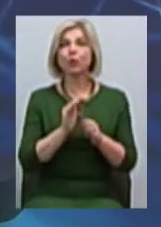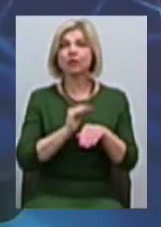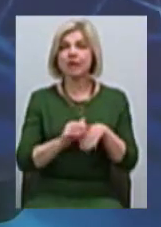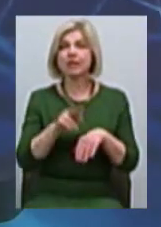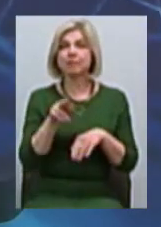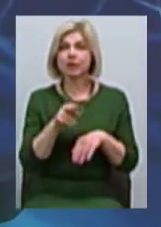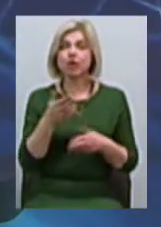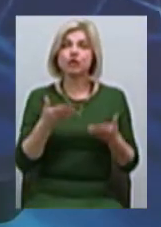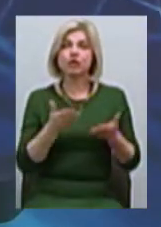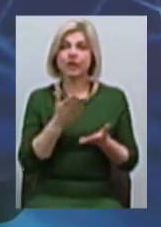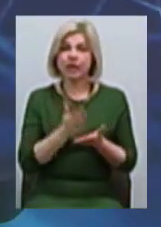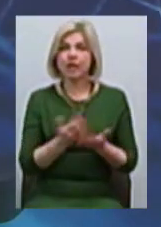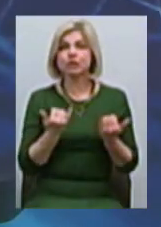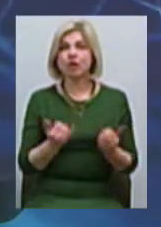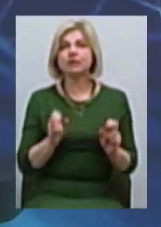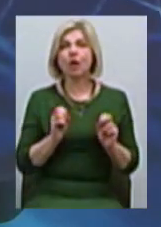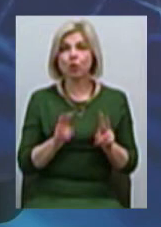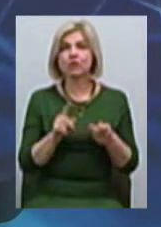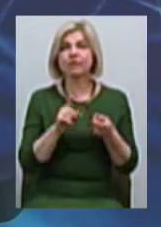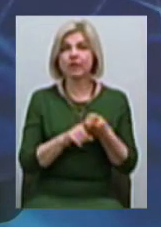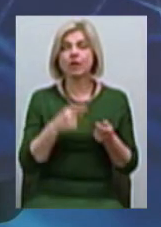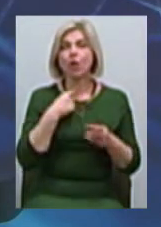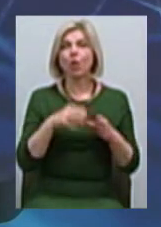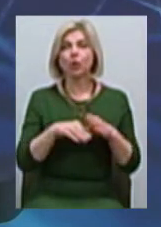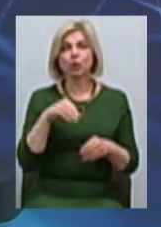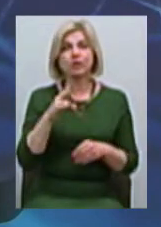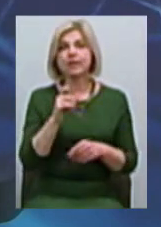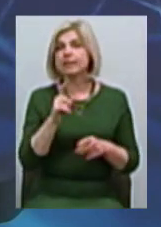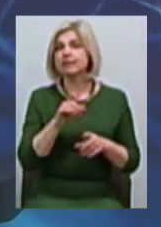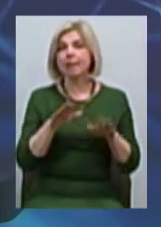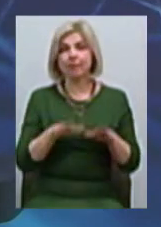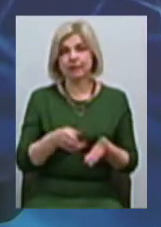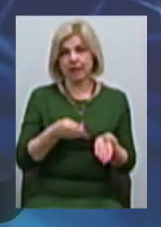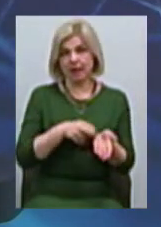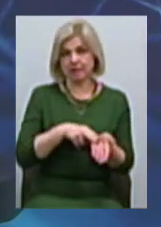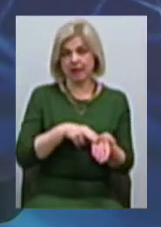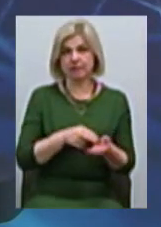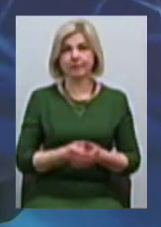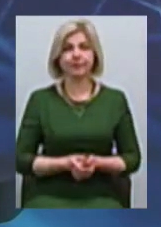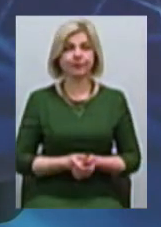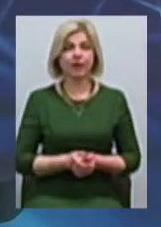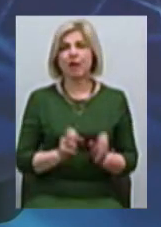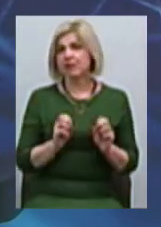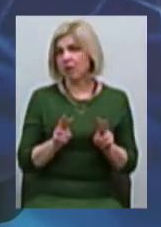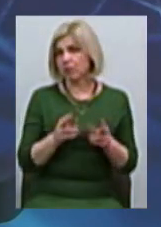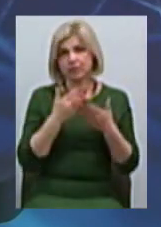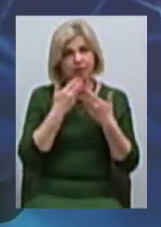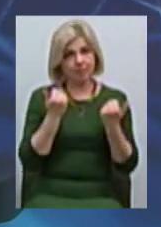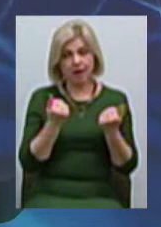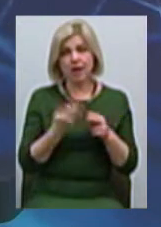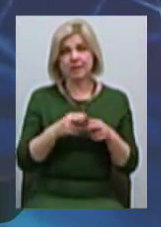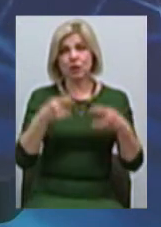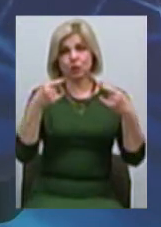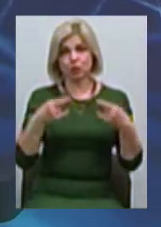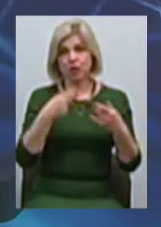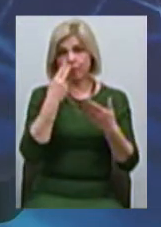чи існують цього разу загрози у зв'язку з голосуванням не за місцем реєстрації? Я думаю, загроз немає. І даний сюжет показує,